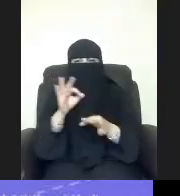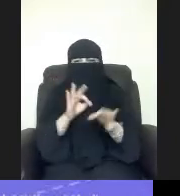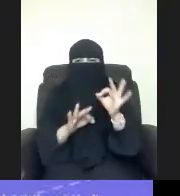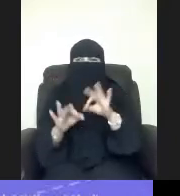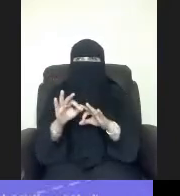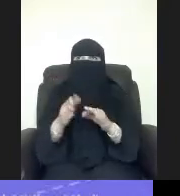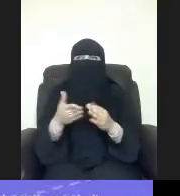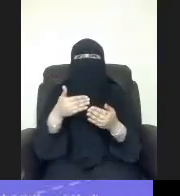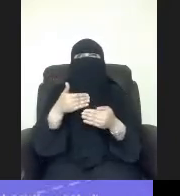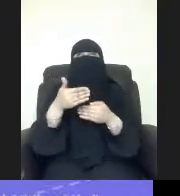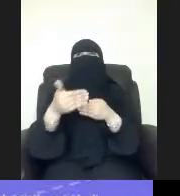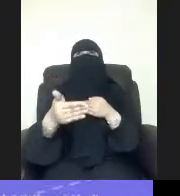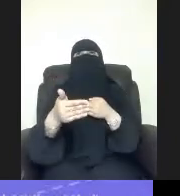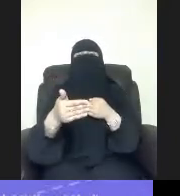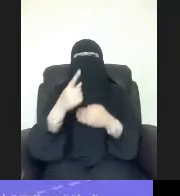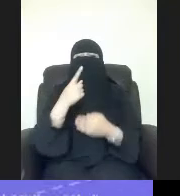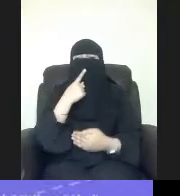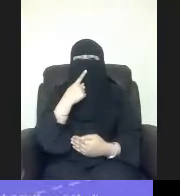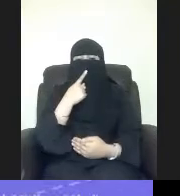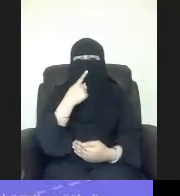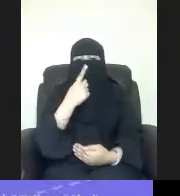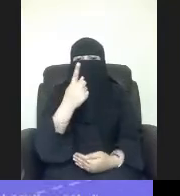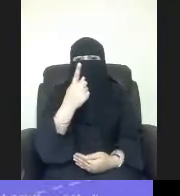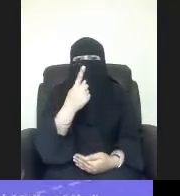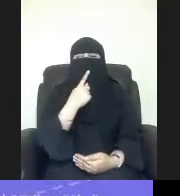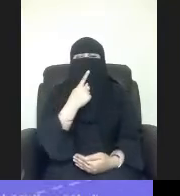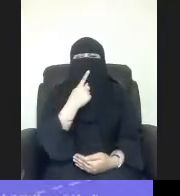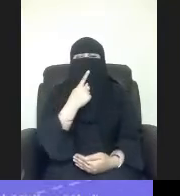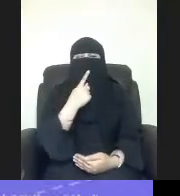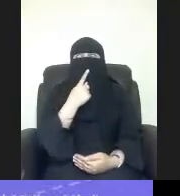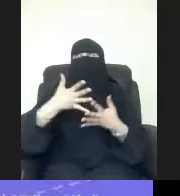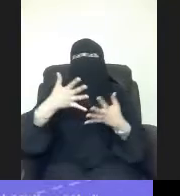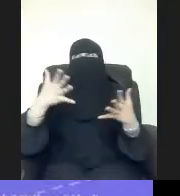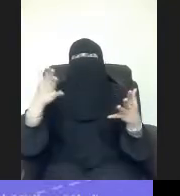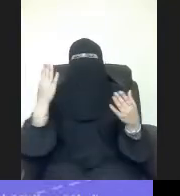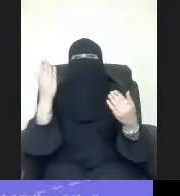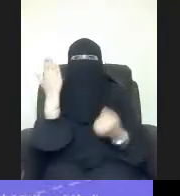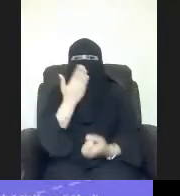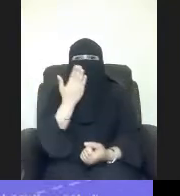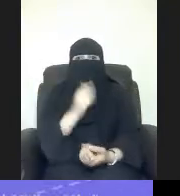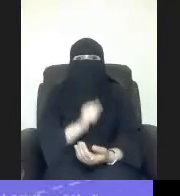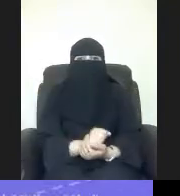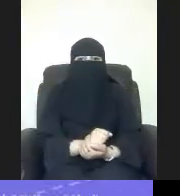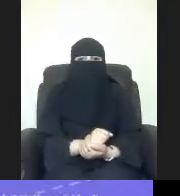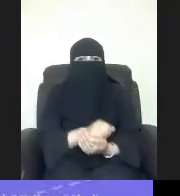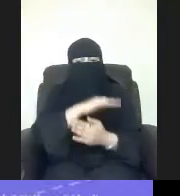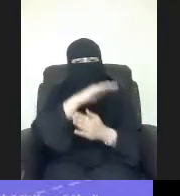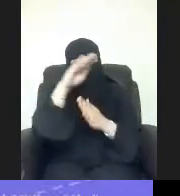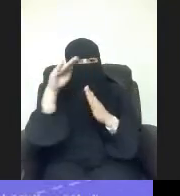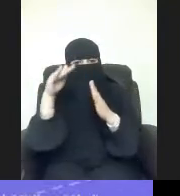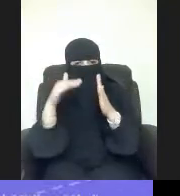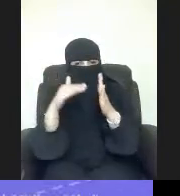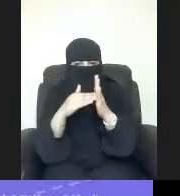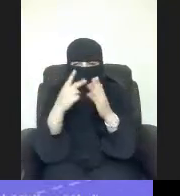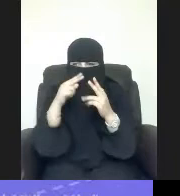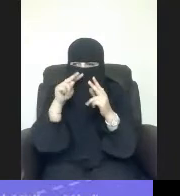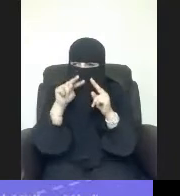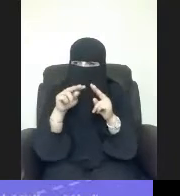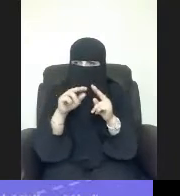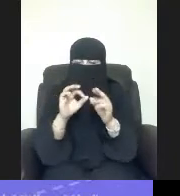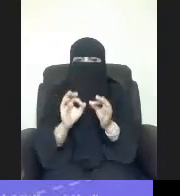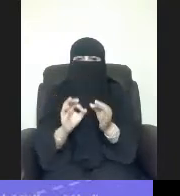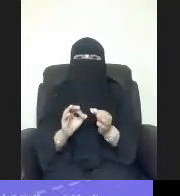مئات من الدراسات، وأنا مسؤول عن هذه العبارة، كلها في النهاية وصلت إلى نتيجة أسموها